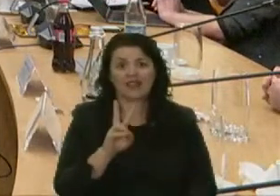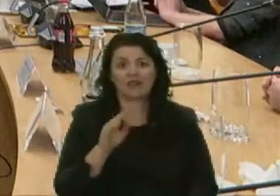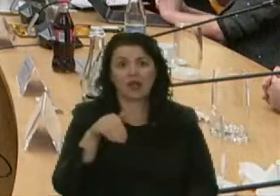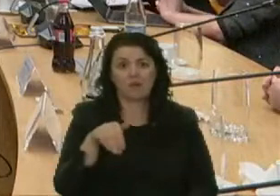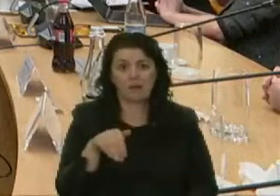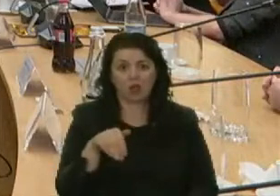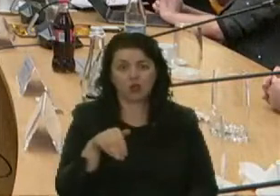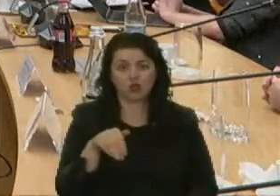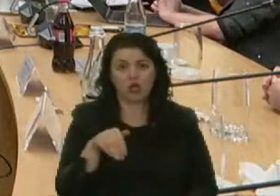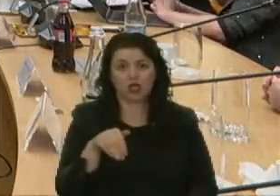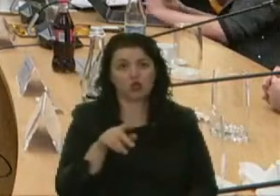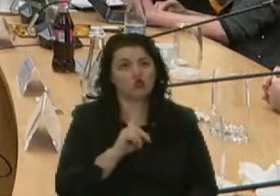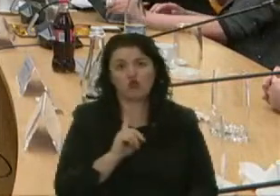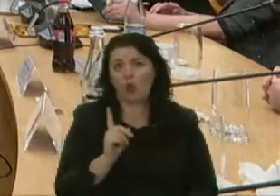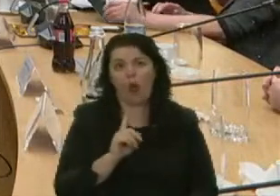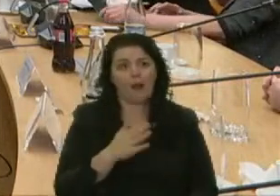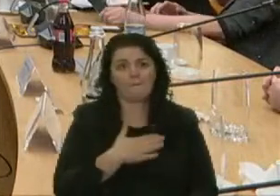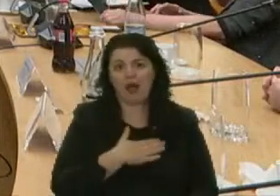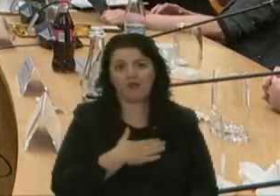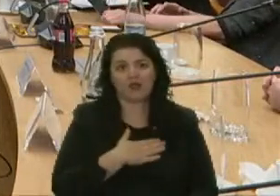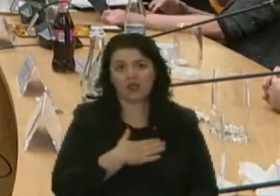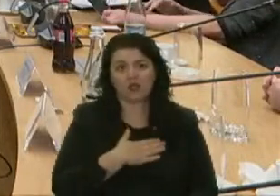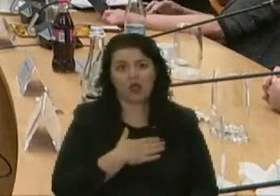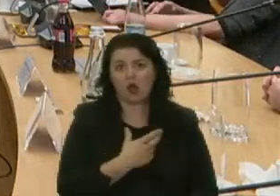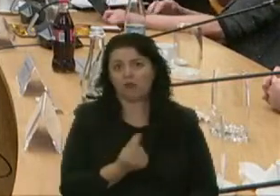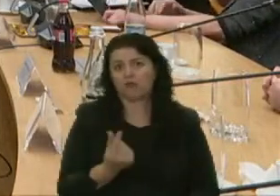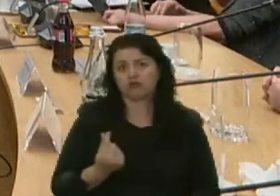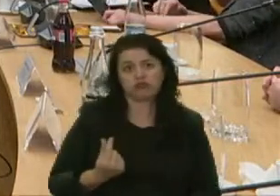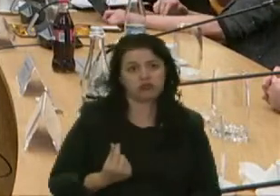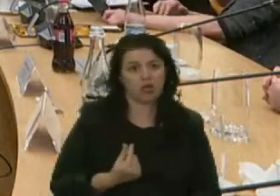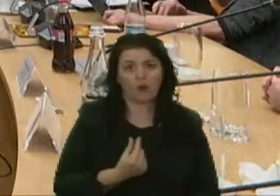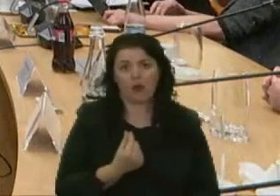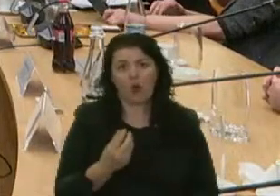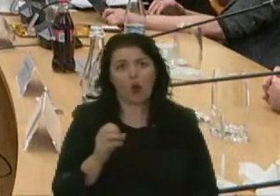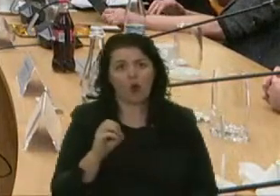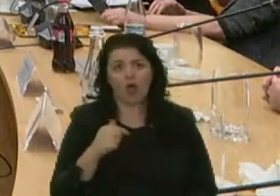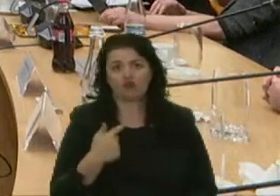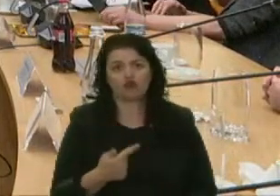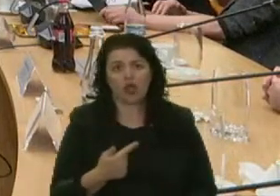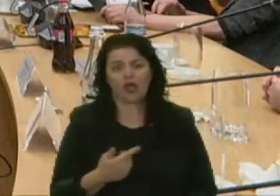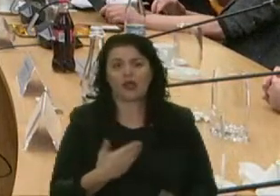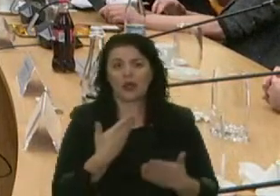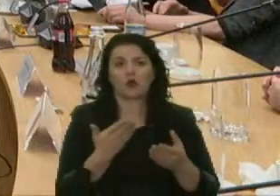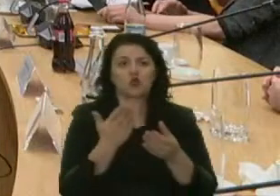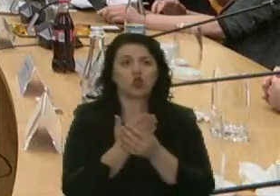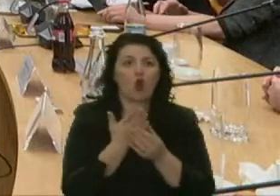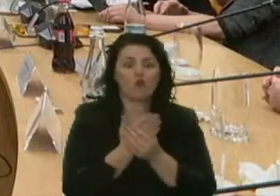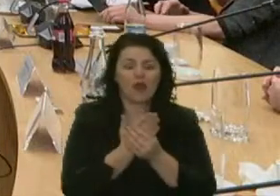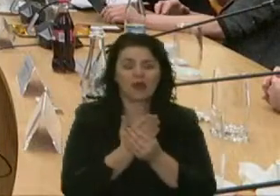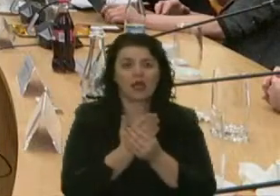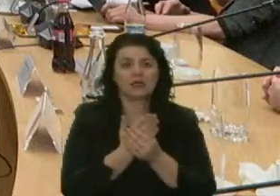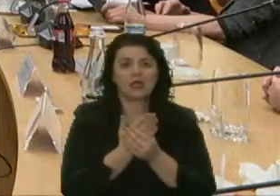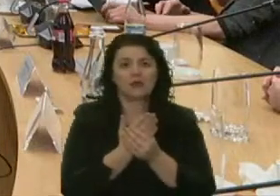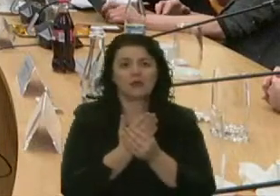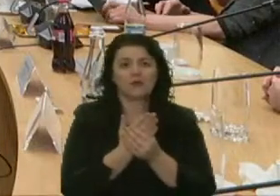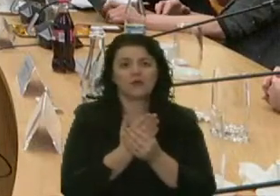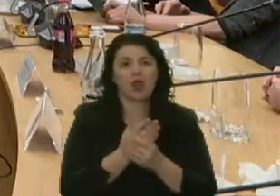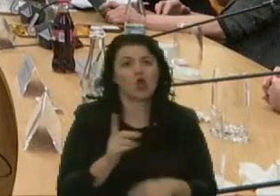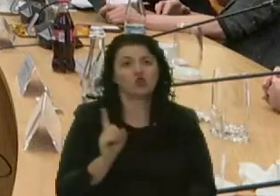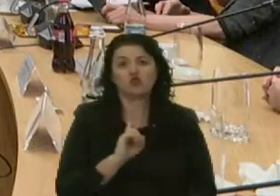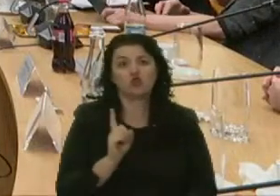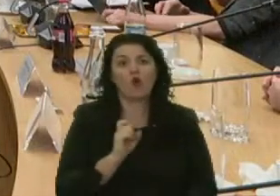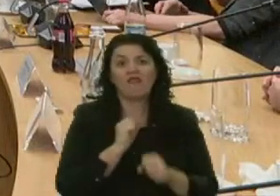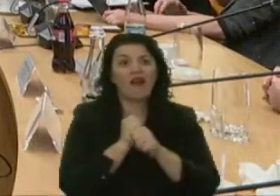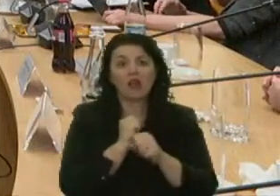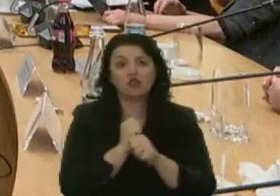mătușan nu am avut niciun part tripli cu niciun ONG care a depus documentații ă noi nu